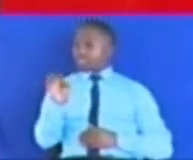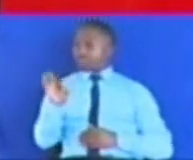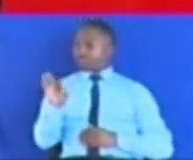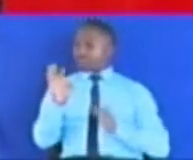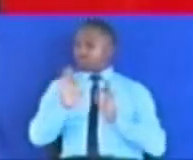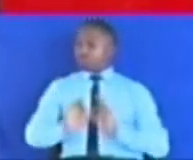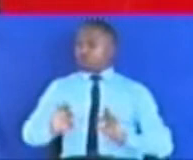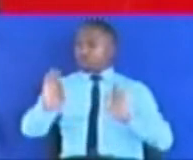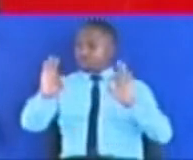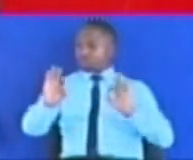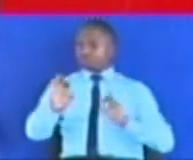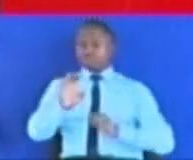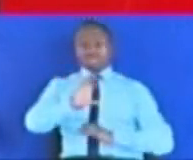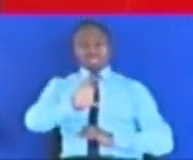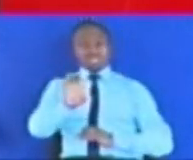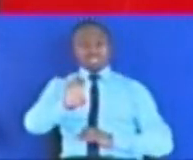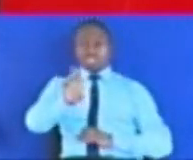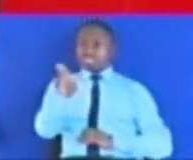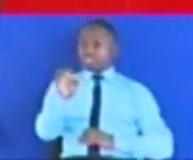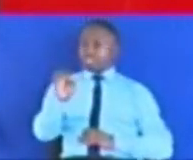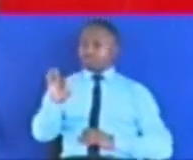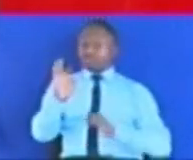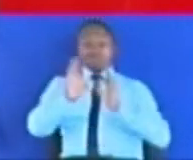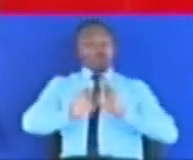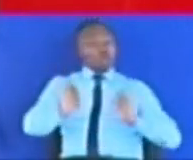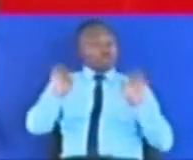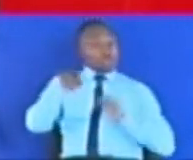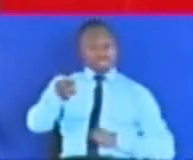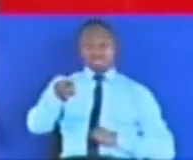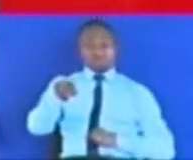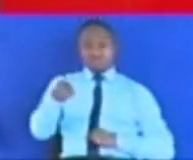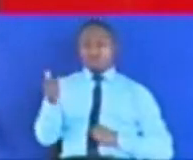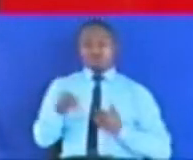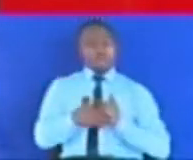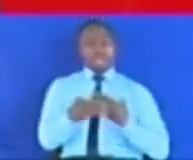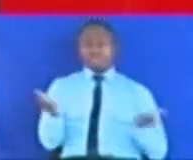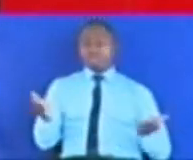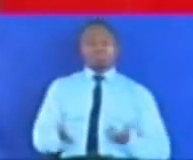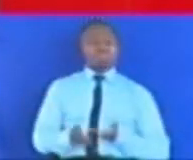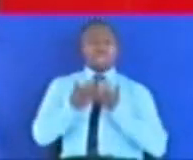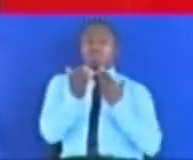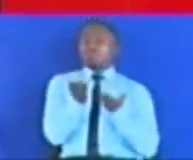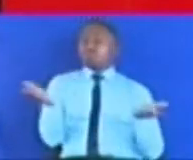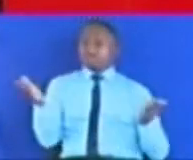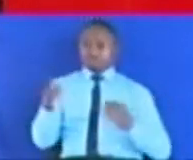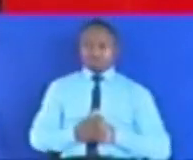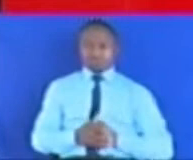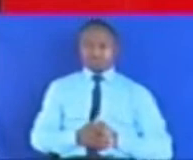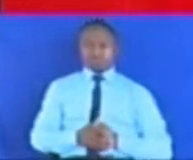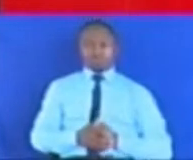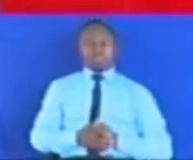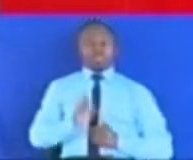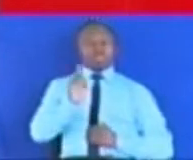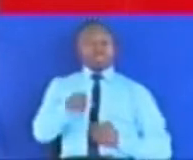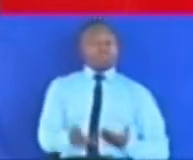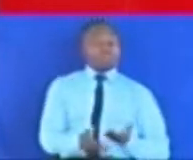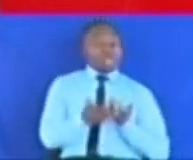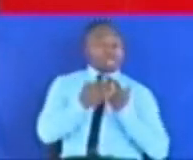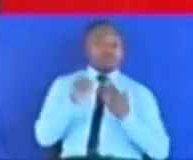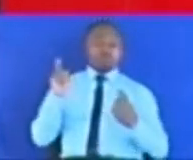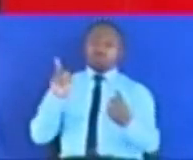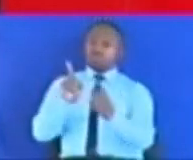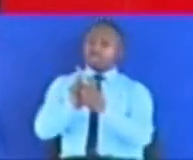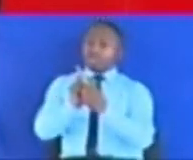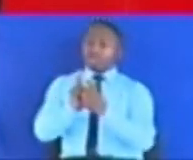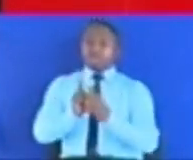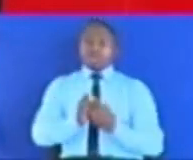Speaker, hii CHF iliyoboreshwa bado haijawa na msaada kwa wananchi wetu. Ina msaada wa kuonana na